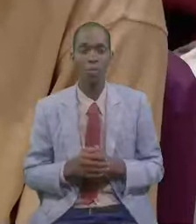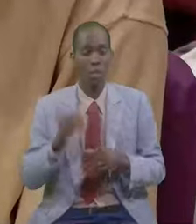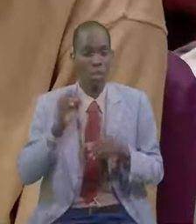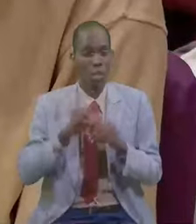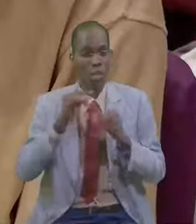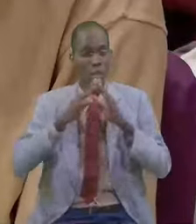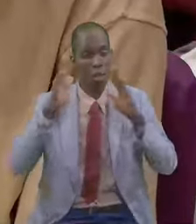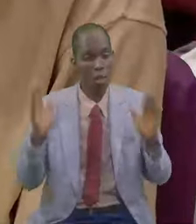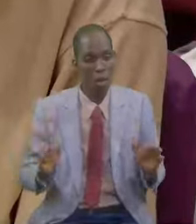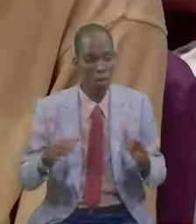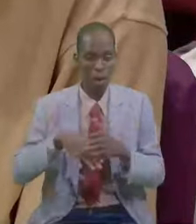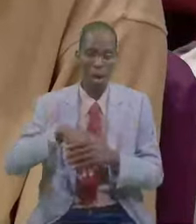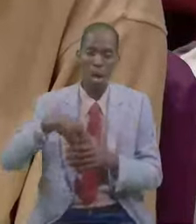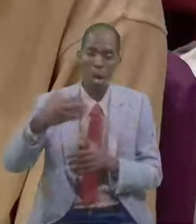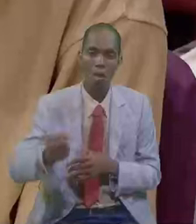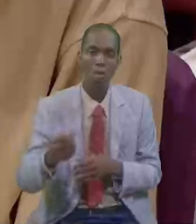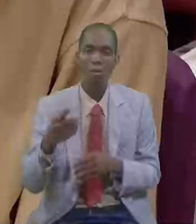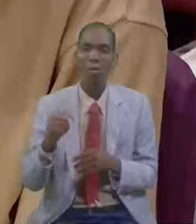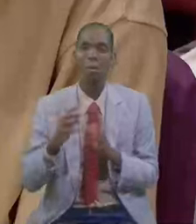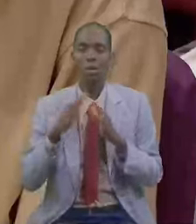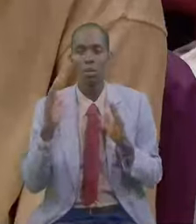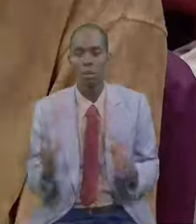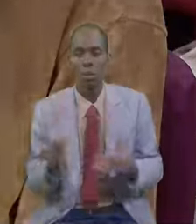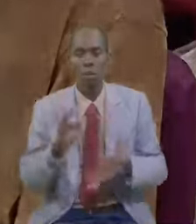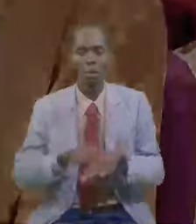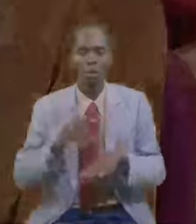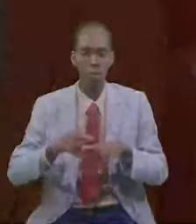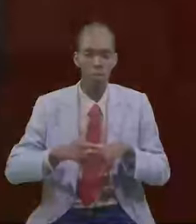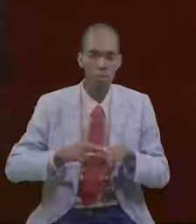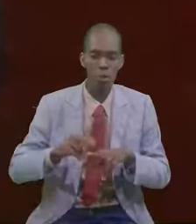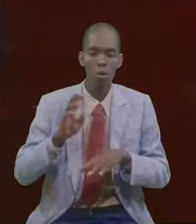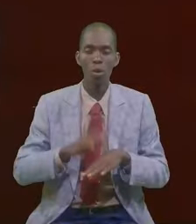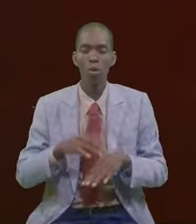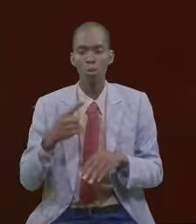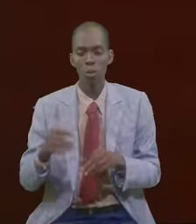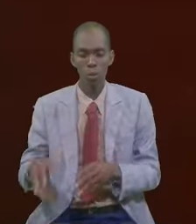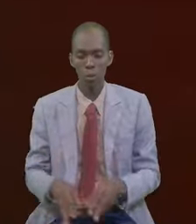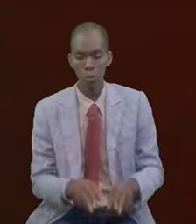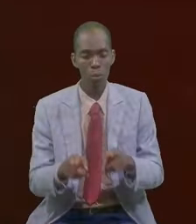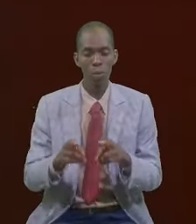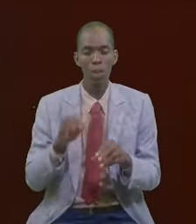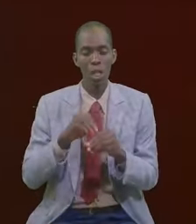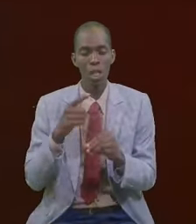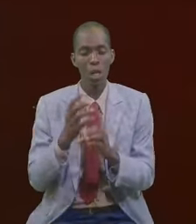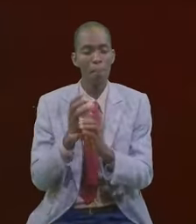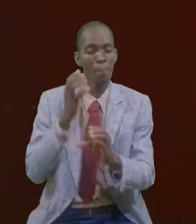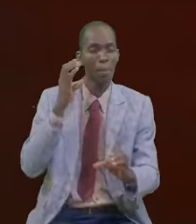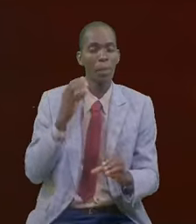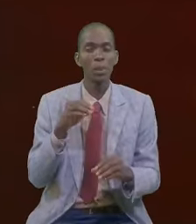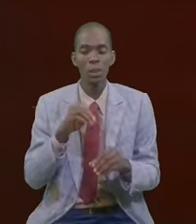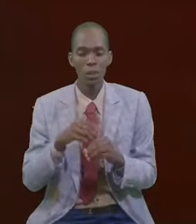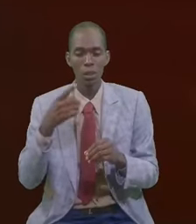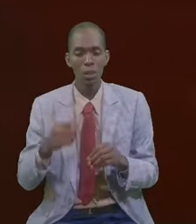Dans la maison, hors de la maison, dans le train, sur la route, dans le bus, au